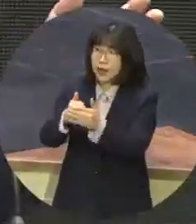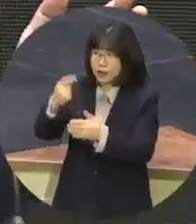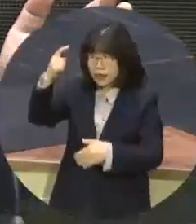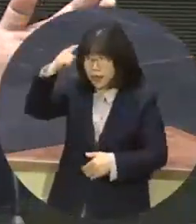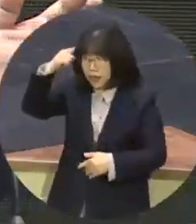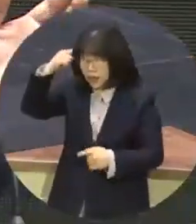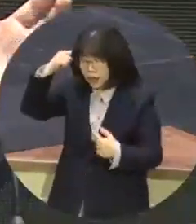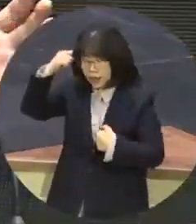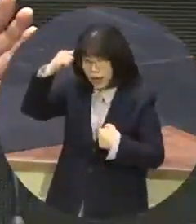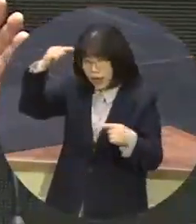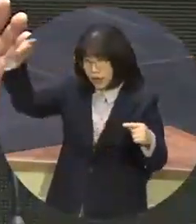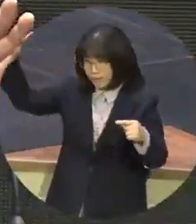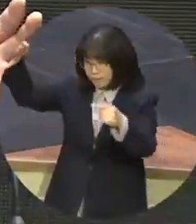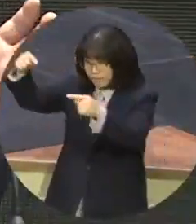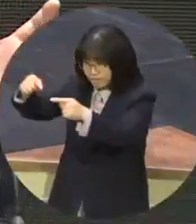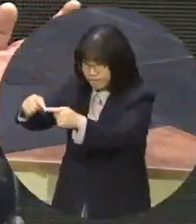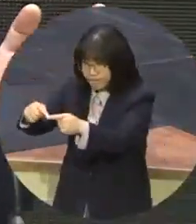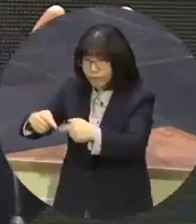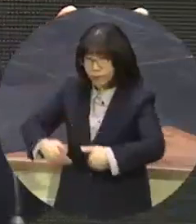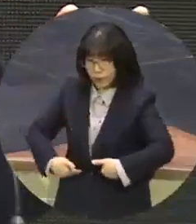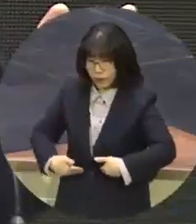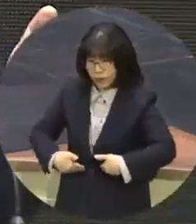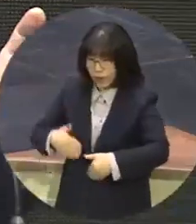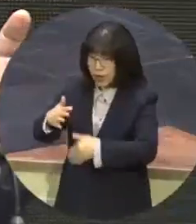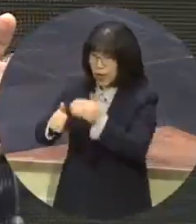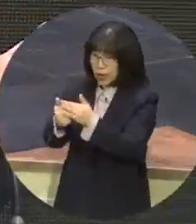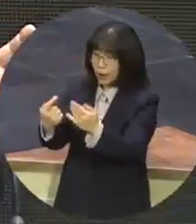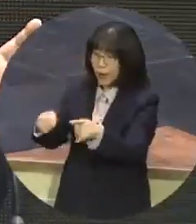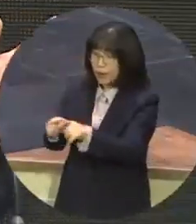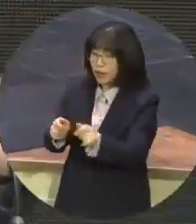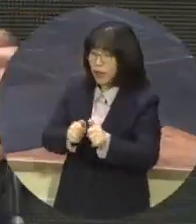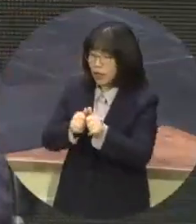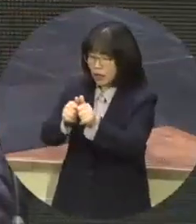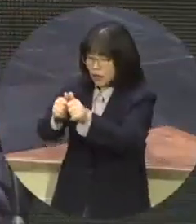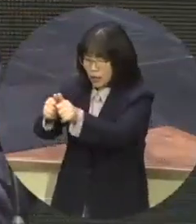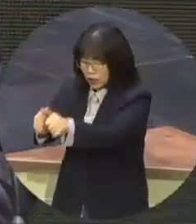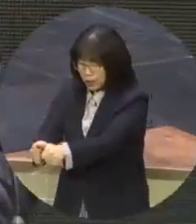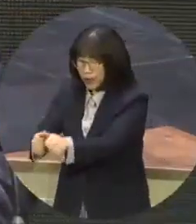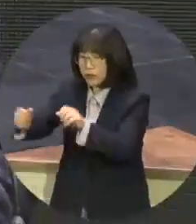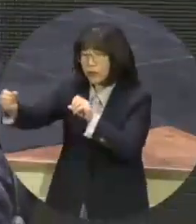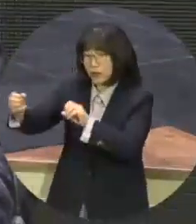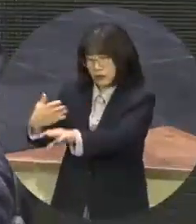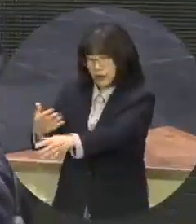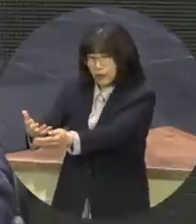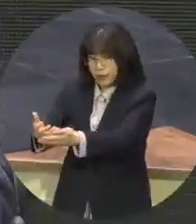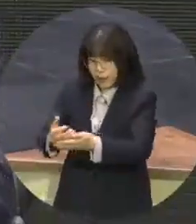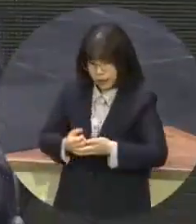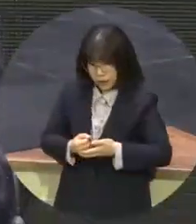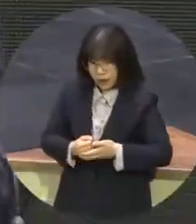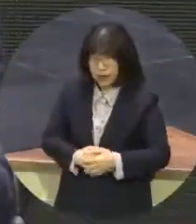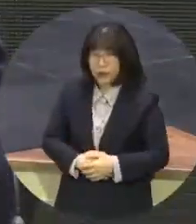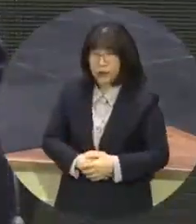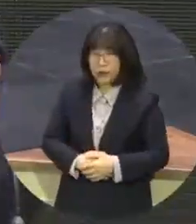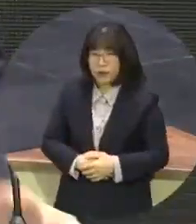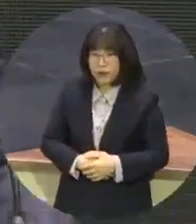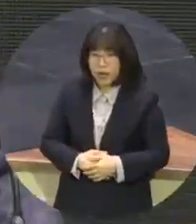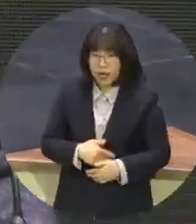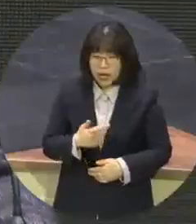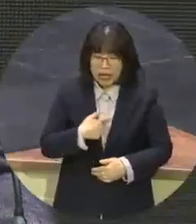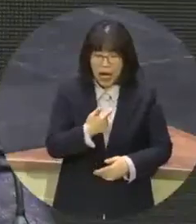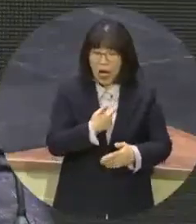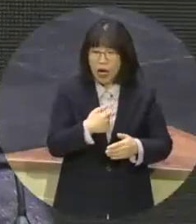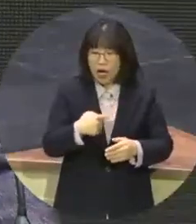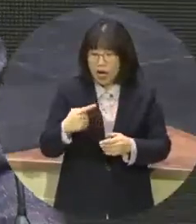돼요. 하나님의 이 말씀 따라 흘러가야 돼요. 같이 언약 속 흘러가야 응답을 받지. 그렇지 않으면 기도